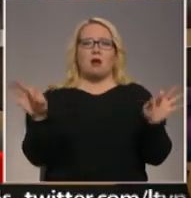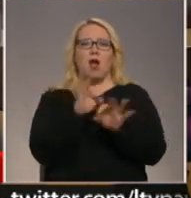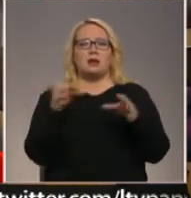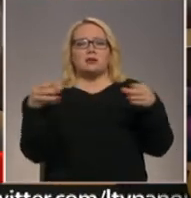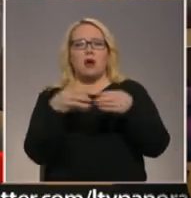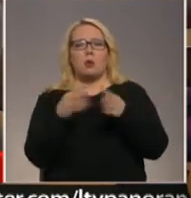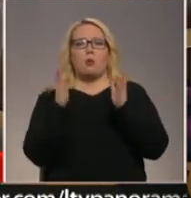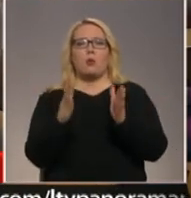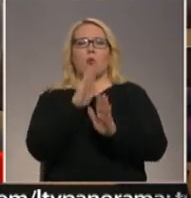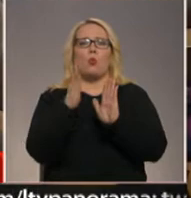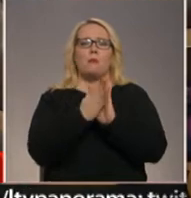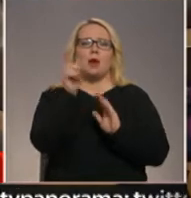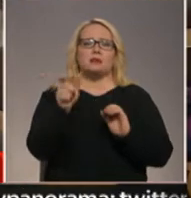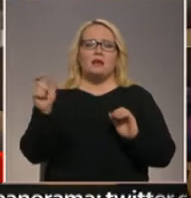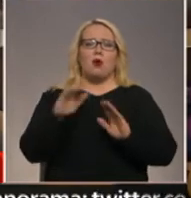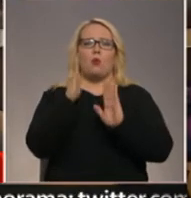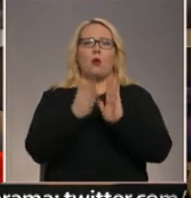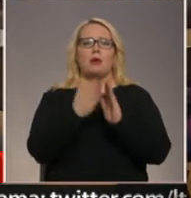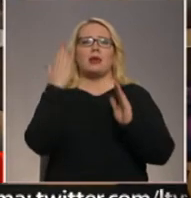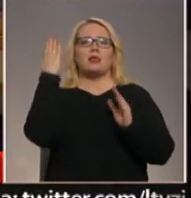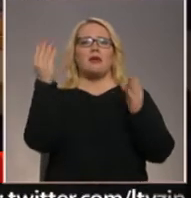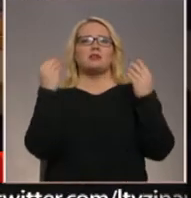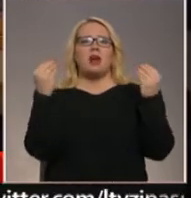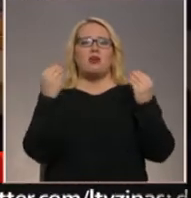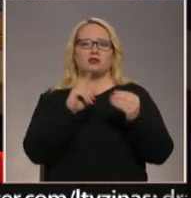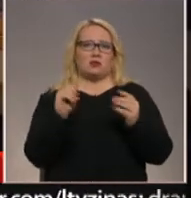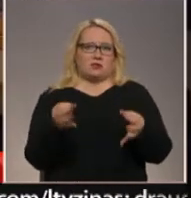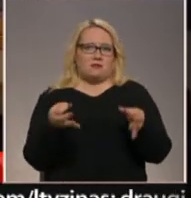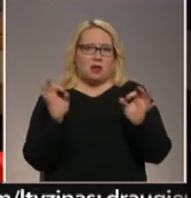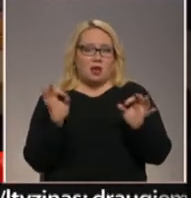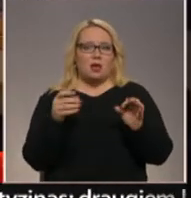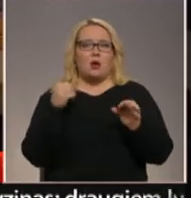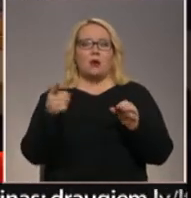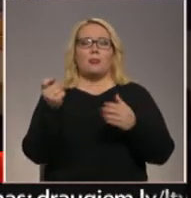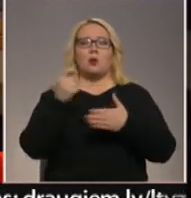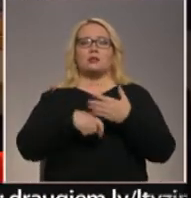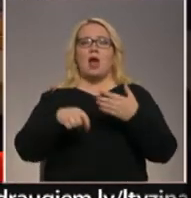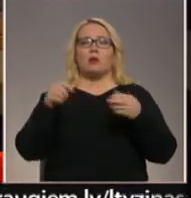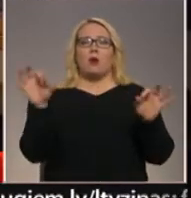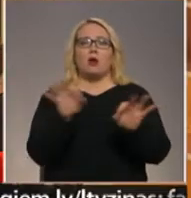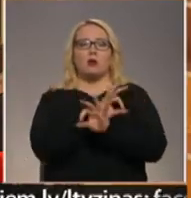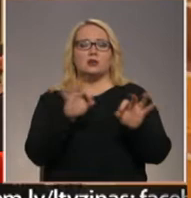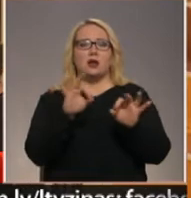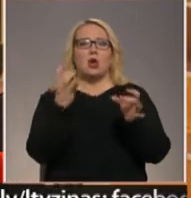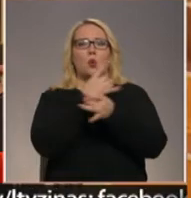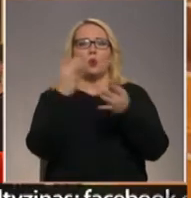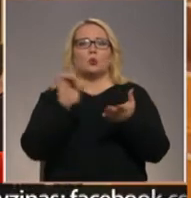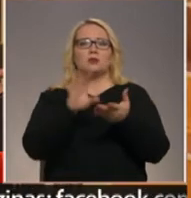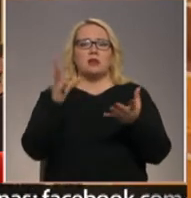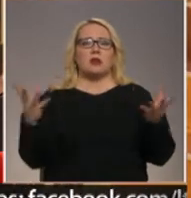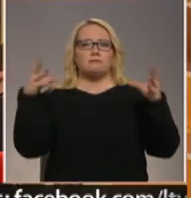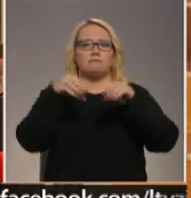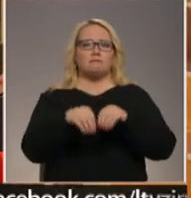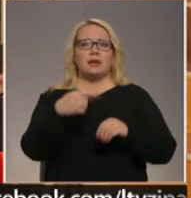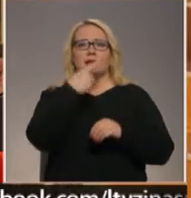dažādiem cilvēkiem kopīga Dieva slavēšana ir ļoti svarīga. Noslēguma koncertā Daugavpils Latviešu kultūras centra apvienojās vairāk nekā